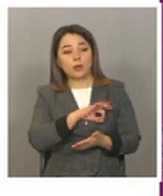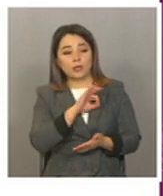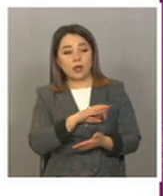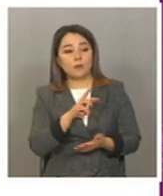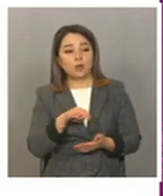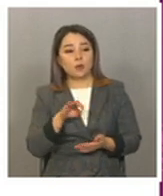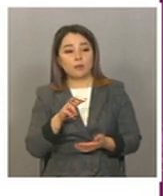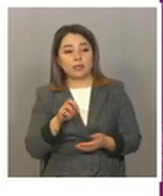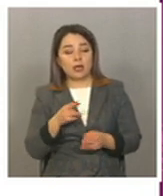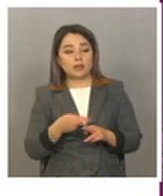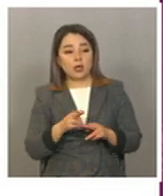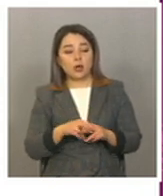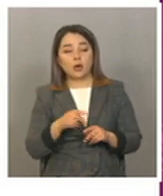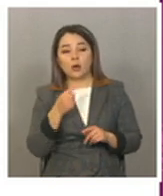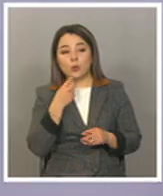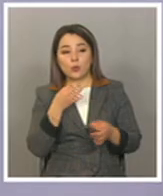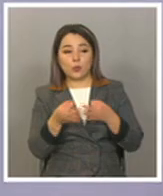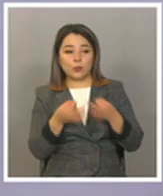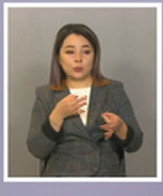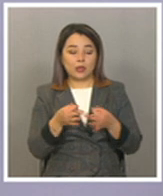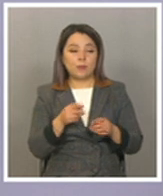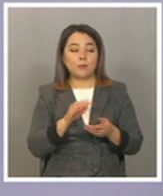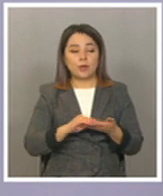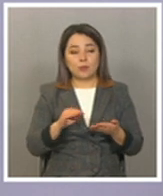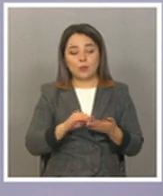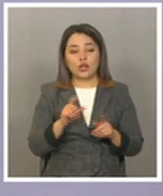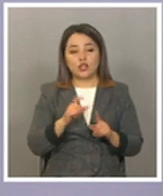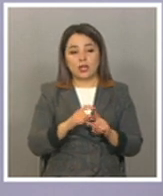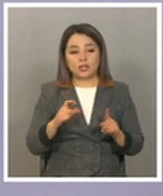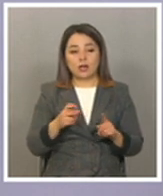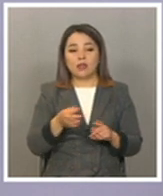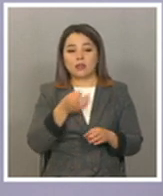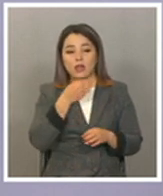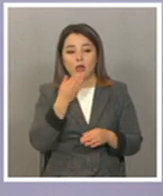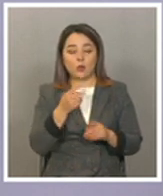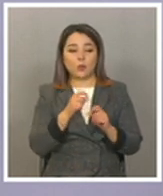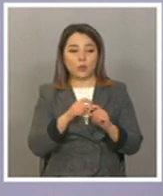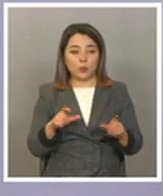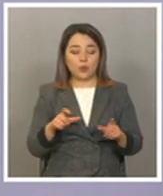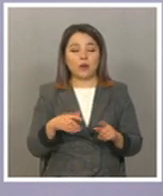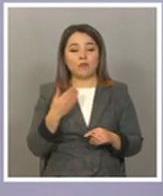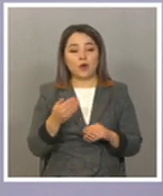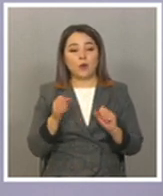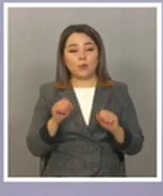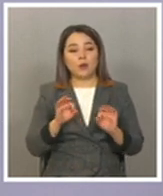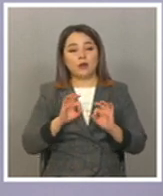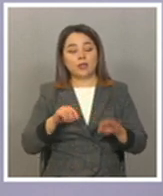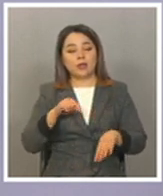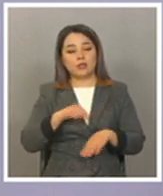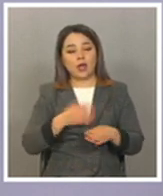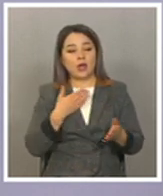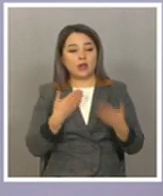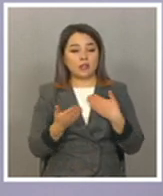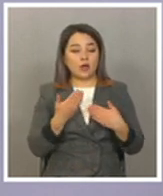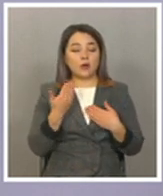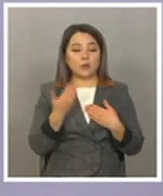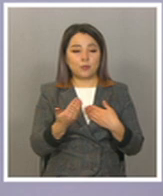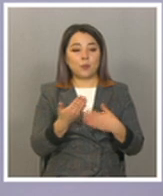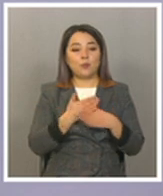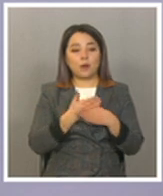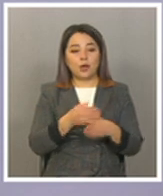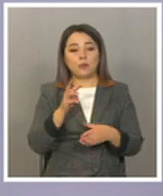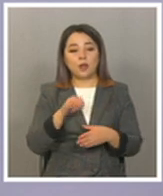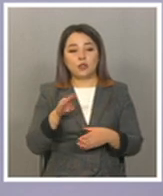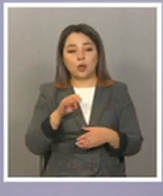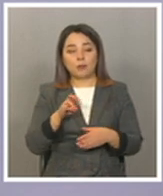в устной и письменной речи. Надеюсь, урок вам понравился. Вы сможете выразить свое отношение к нему при помощи